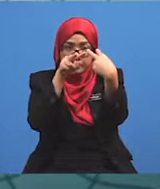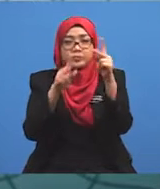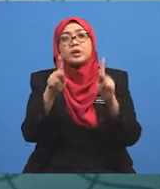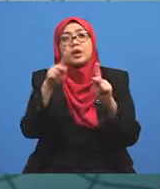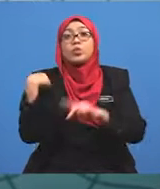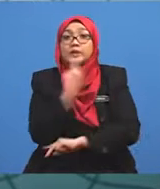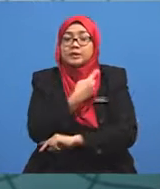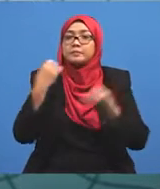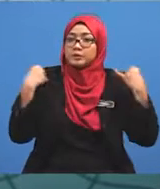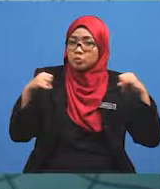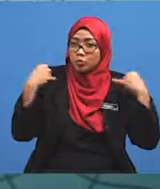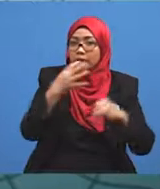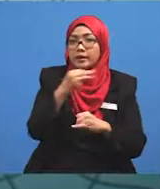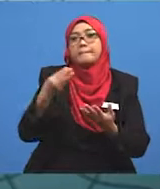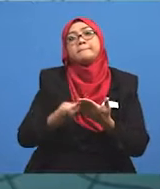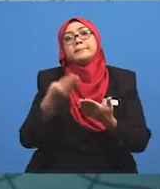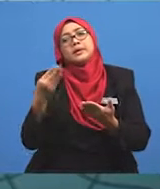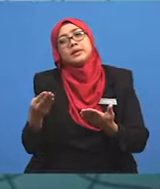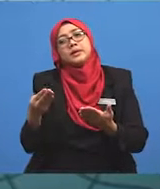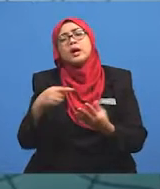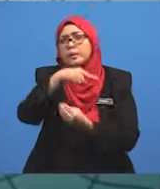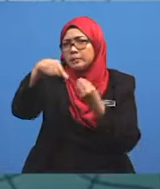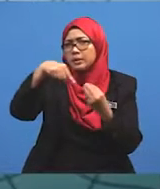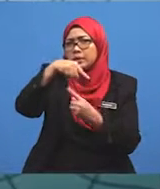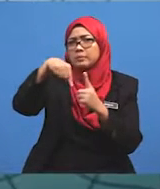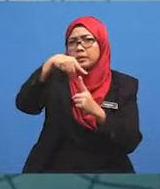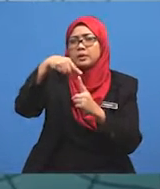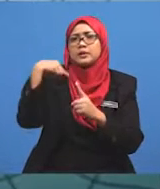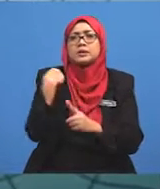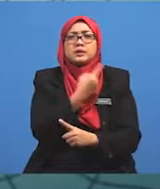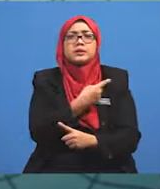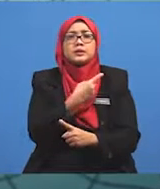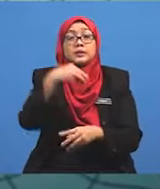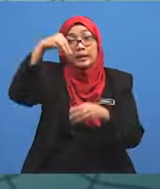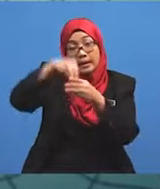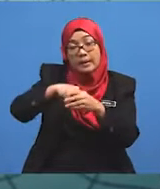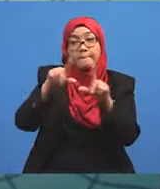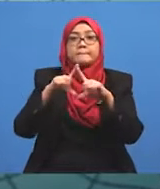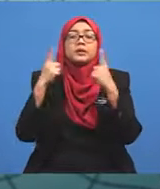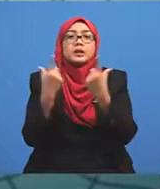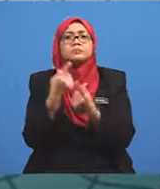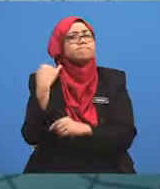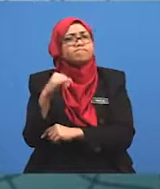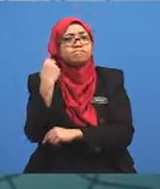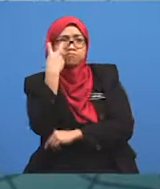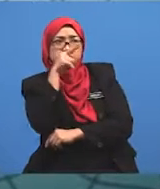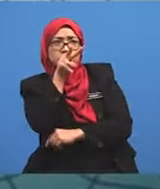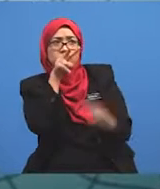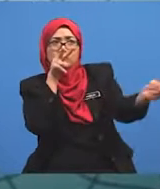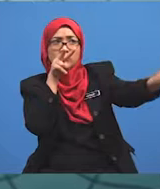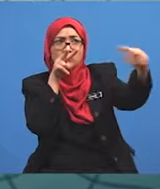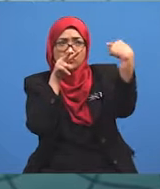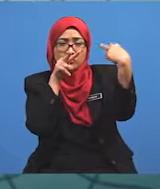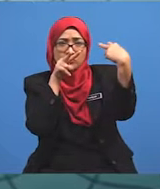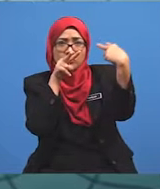demikian, apabila di dalam kelas kita juga dilarang memandang murid lain yang berlainan jantina dengan pandangan